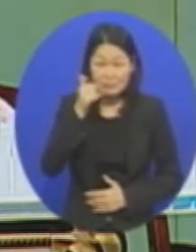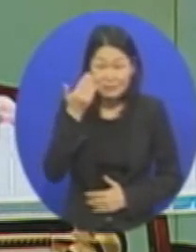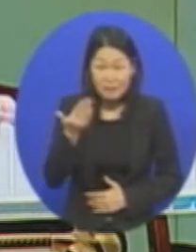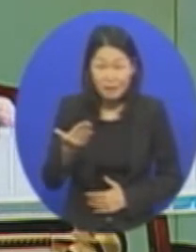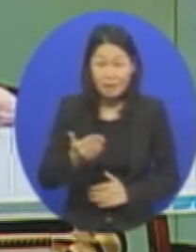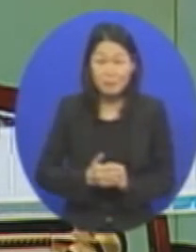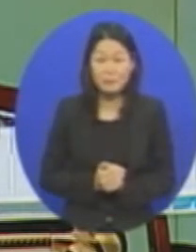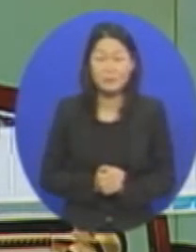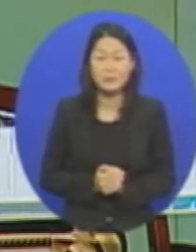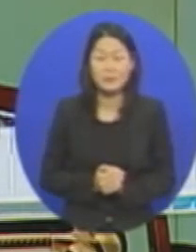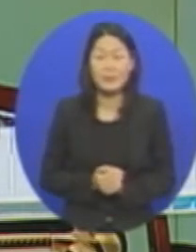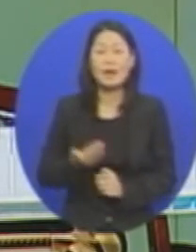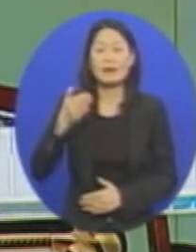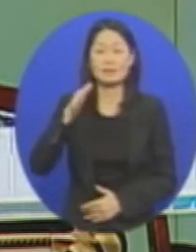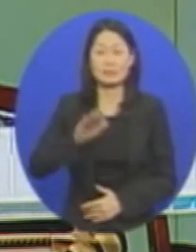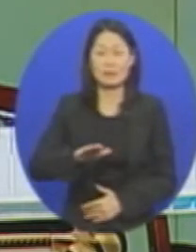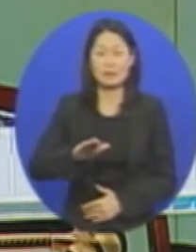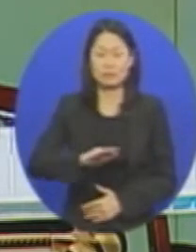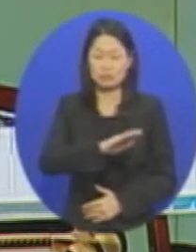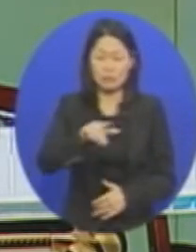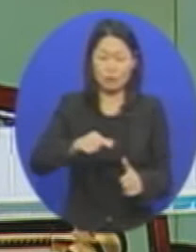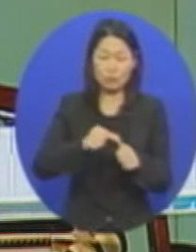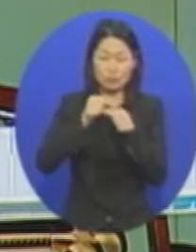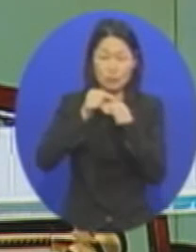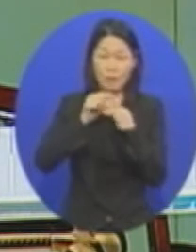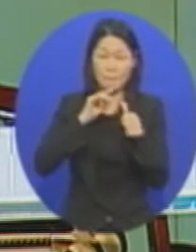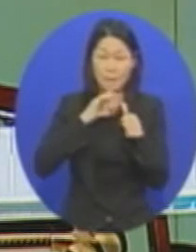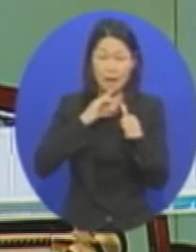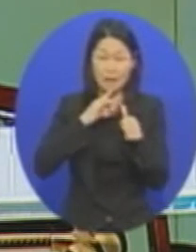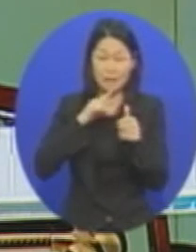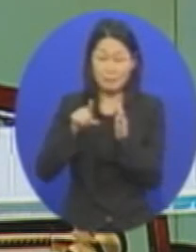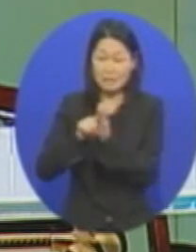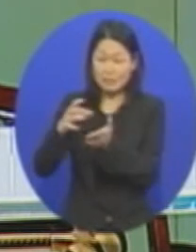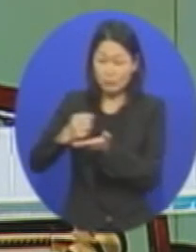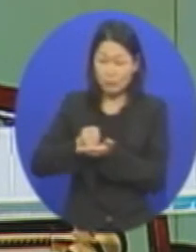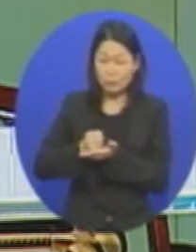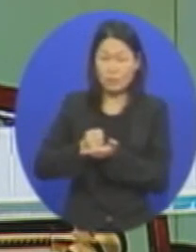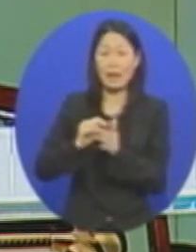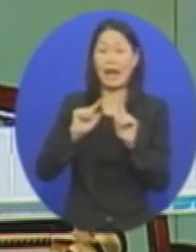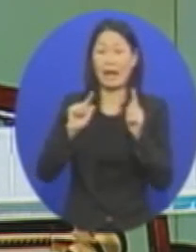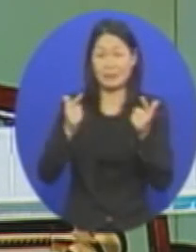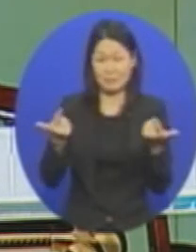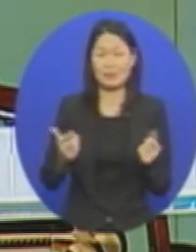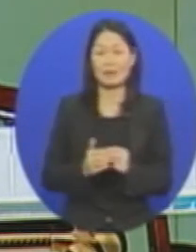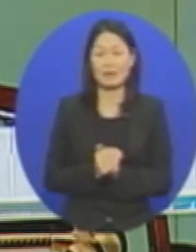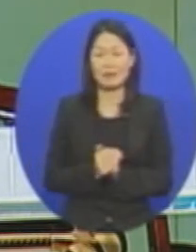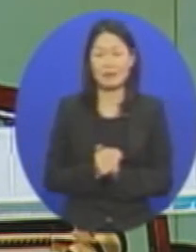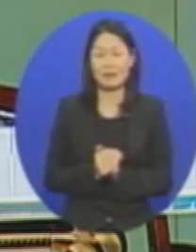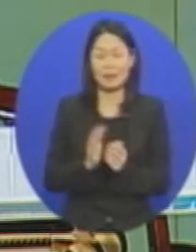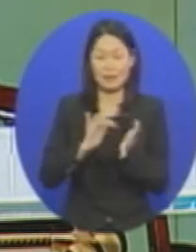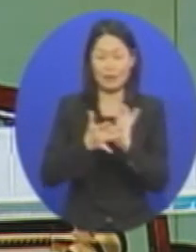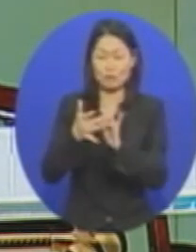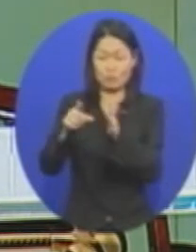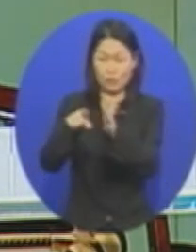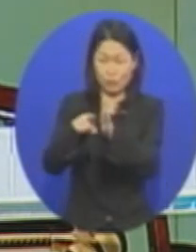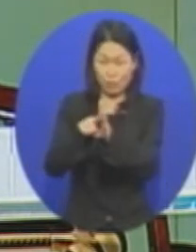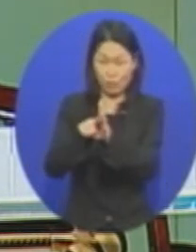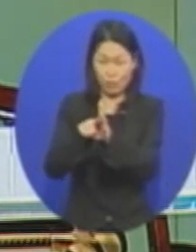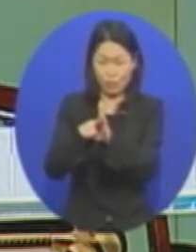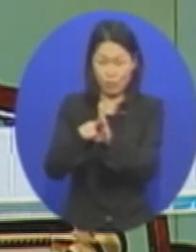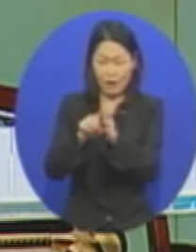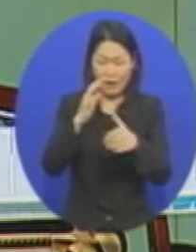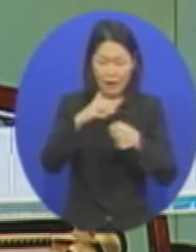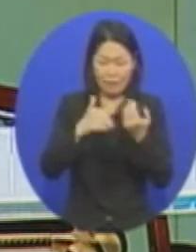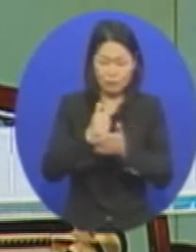그런데 우리가 구원 만 믿음으로 받는 게 아닙니다 예수 믿고 하나님이